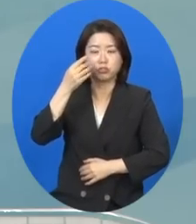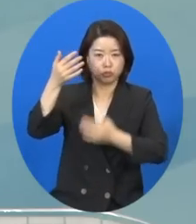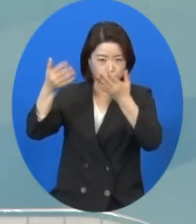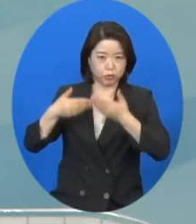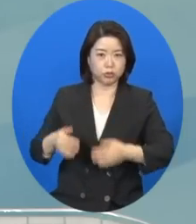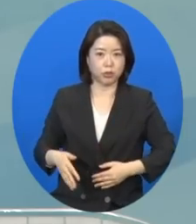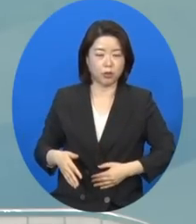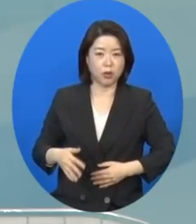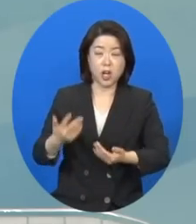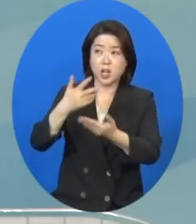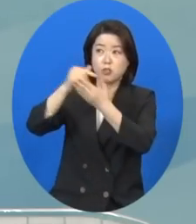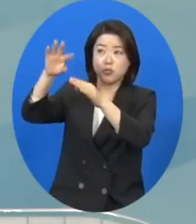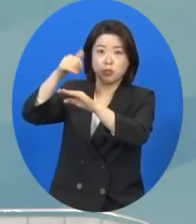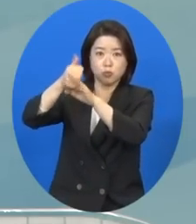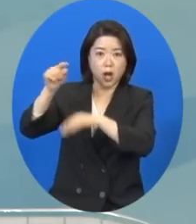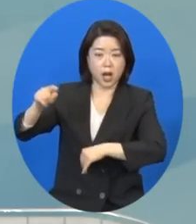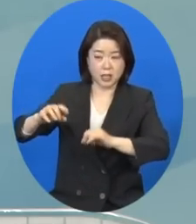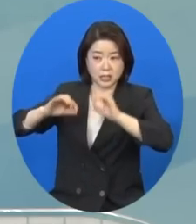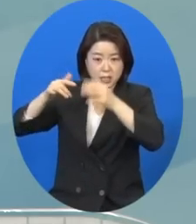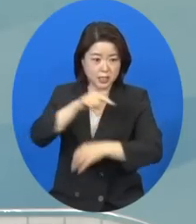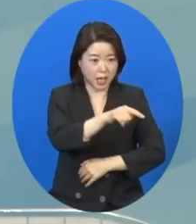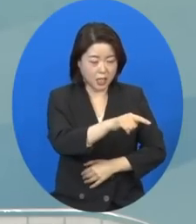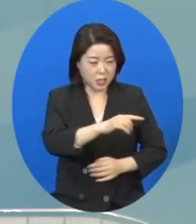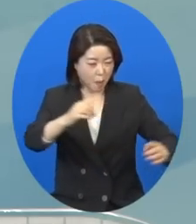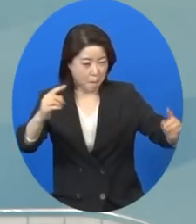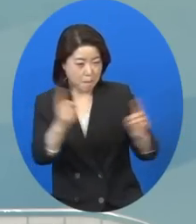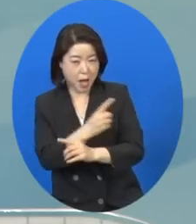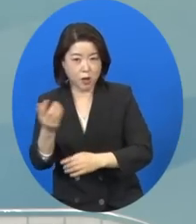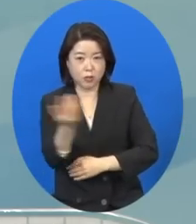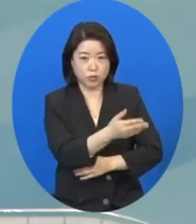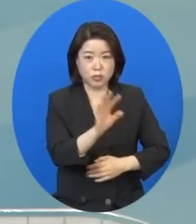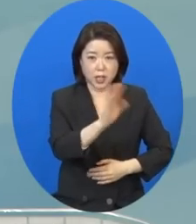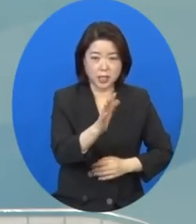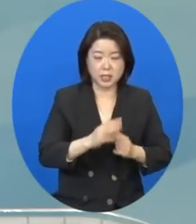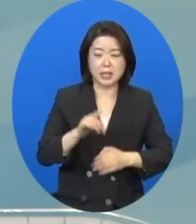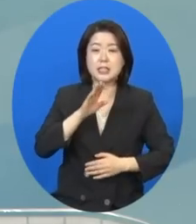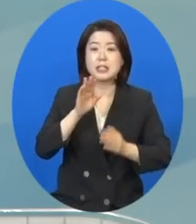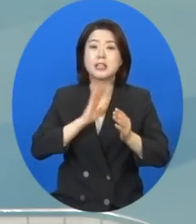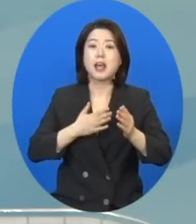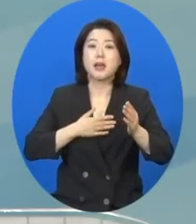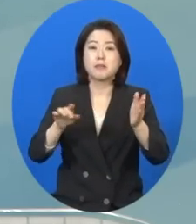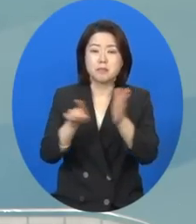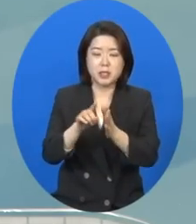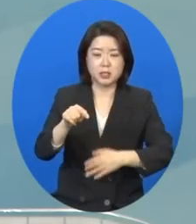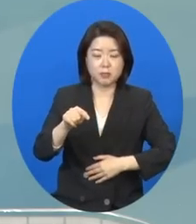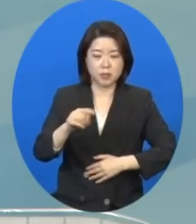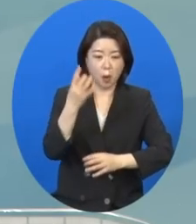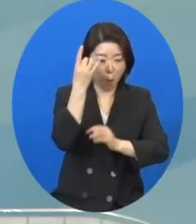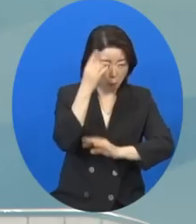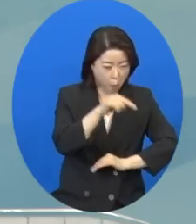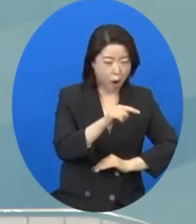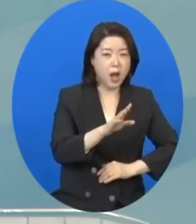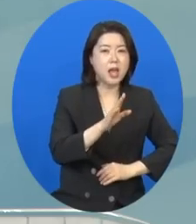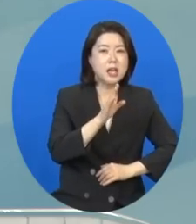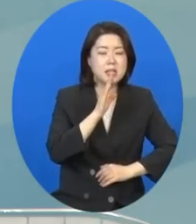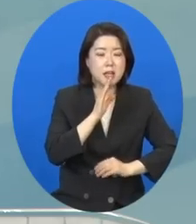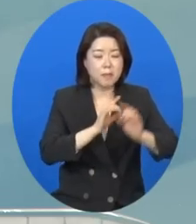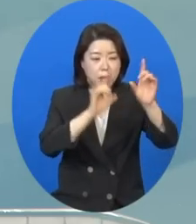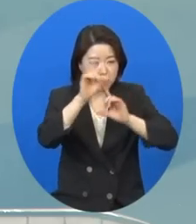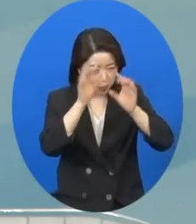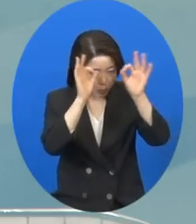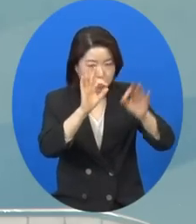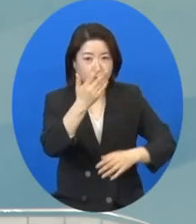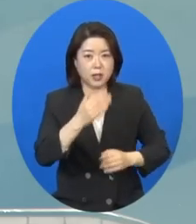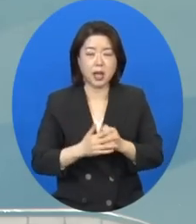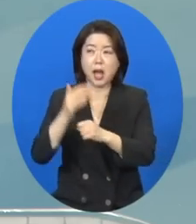왕이시라는 믿음의 세상을 뒤집어요 그러나 세상을 뒤집는 것이 아니라 칠성이 믿음이 세상을 원래 참된 현실이 뭐죠